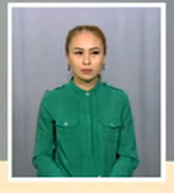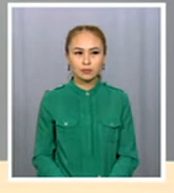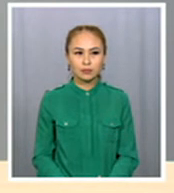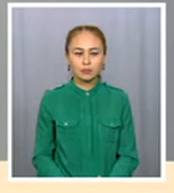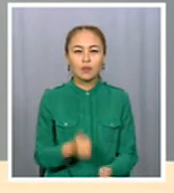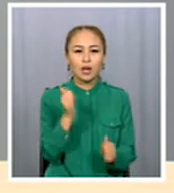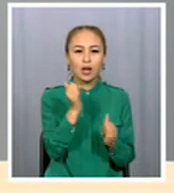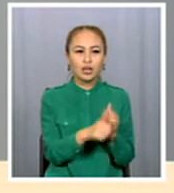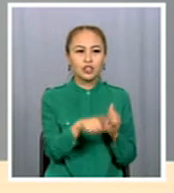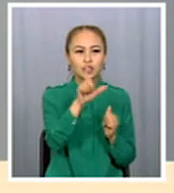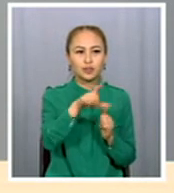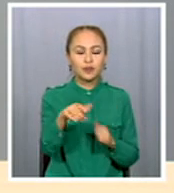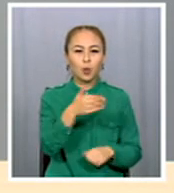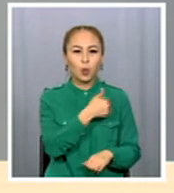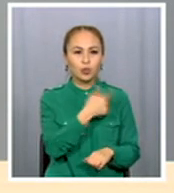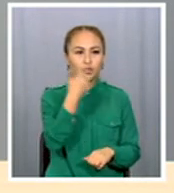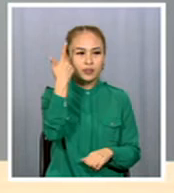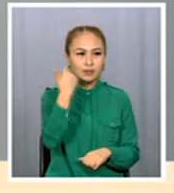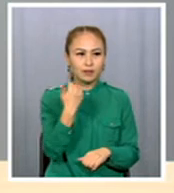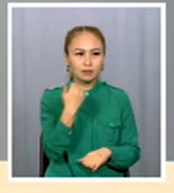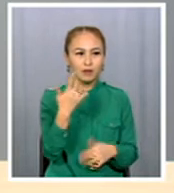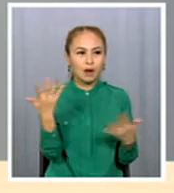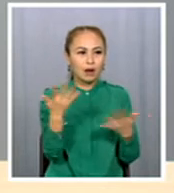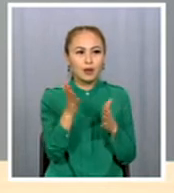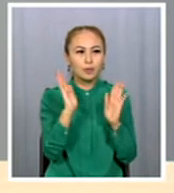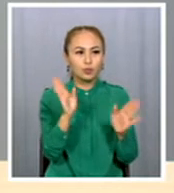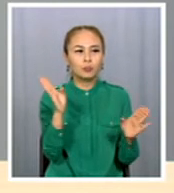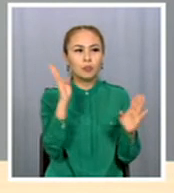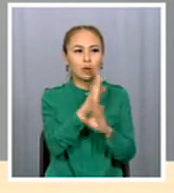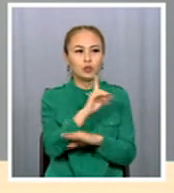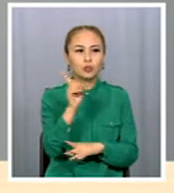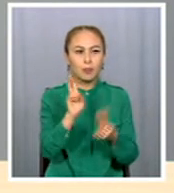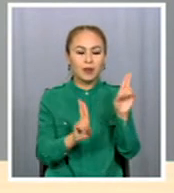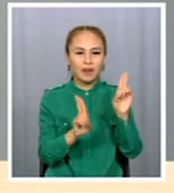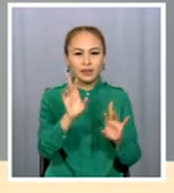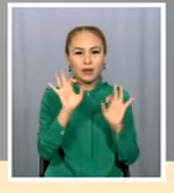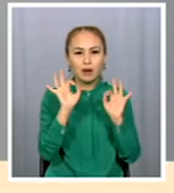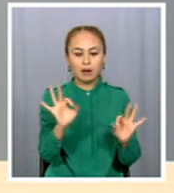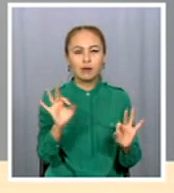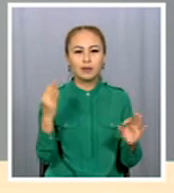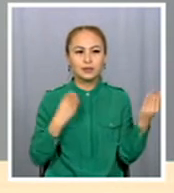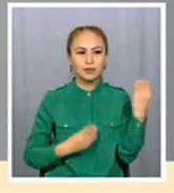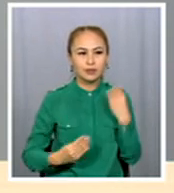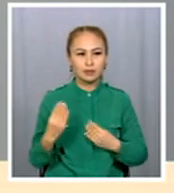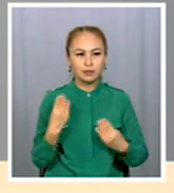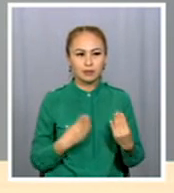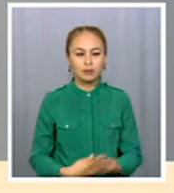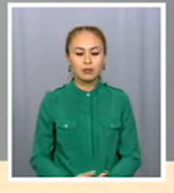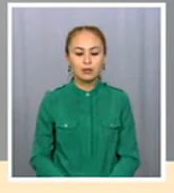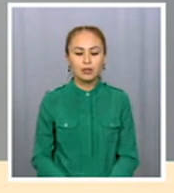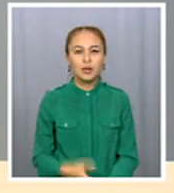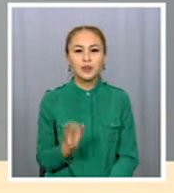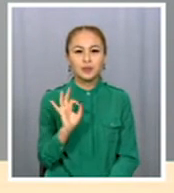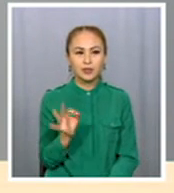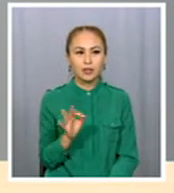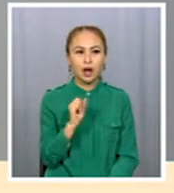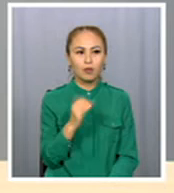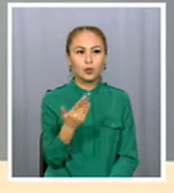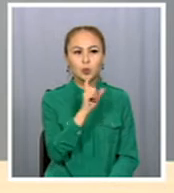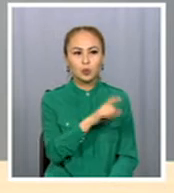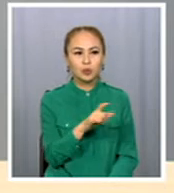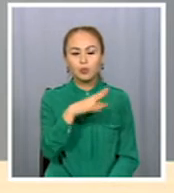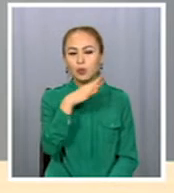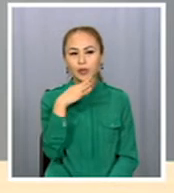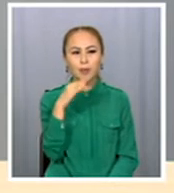Каждый человек хочет знать, какая будет погода, чтобы правильно одеться, верно? А вот людям